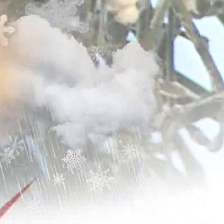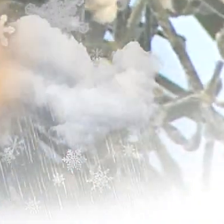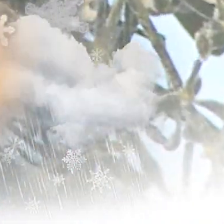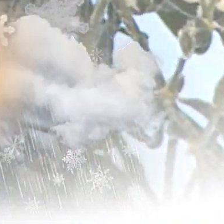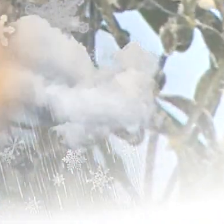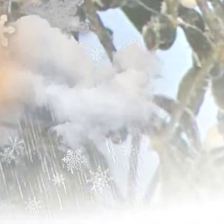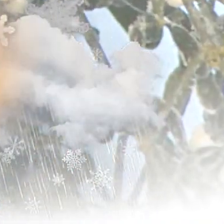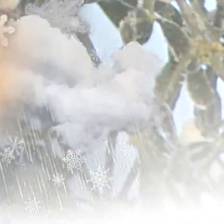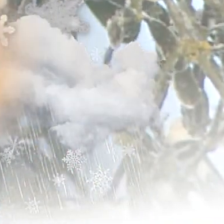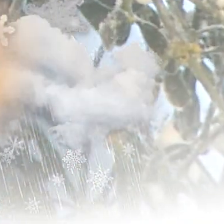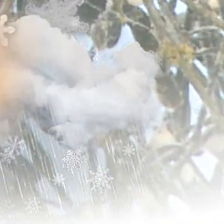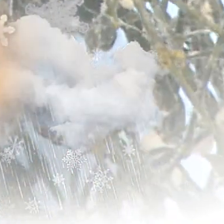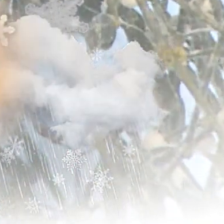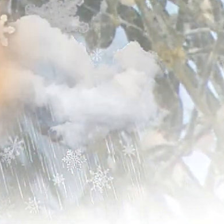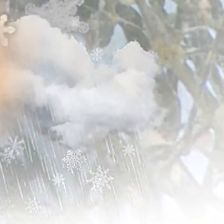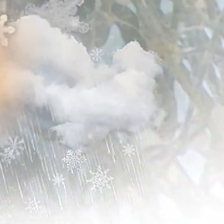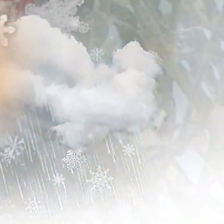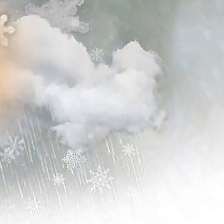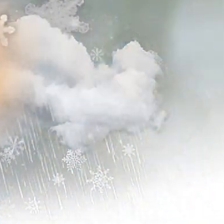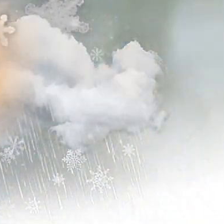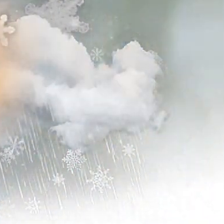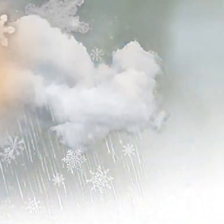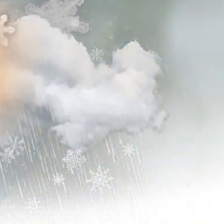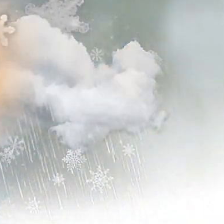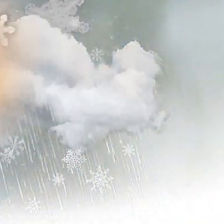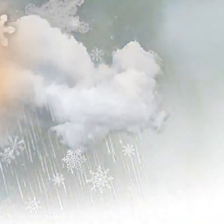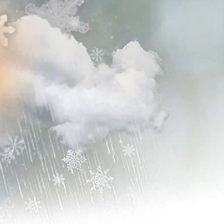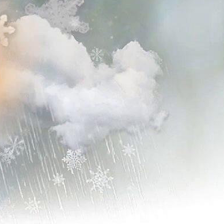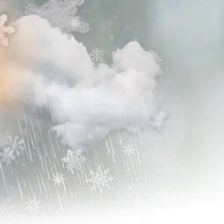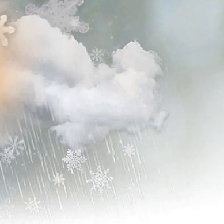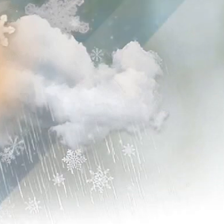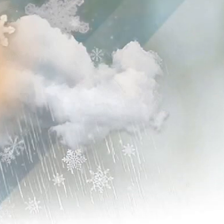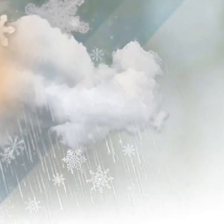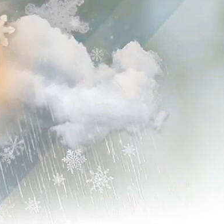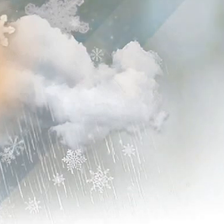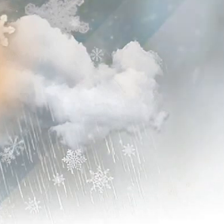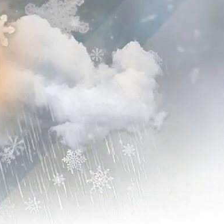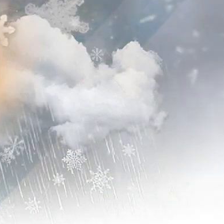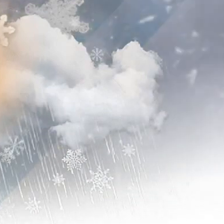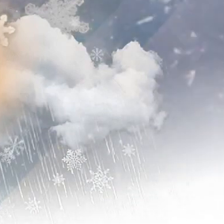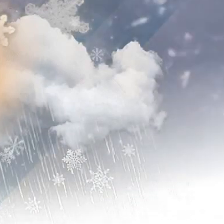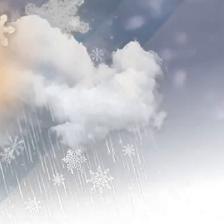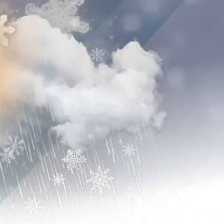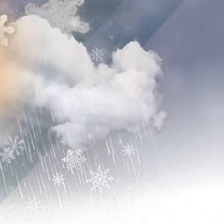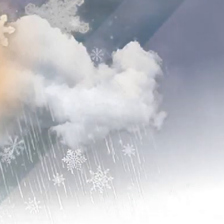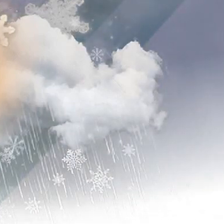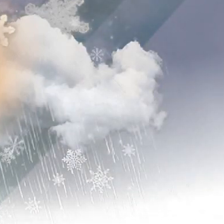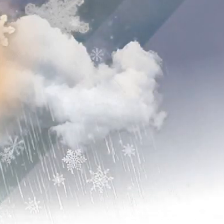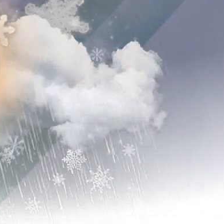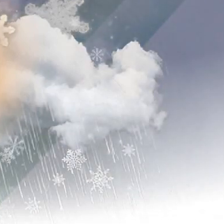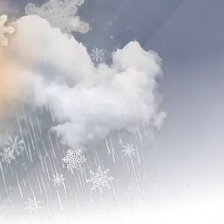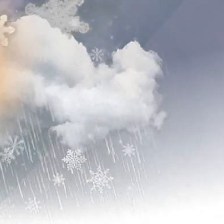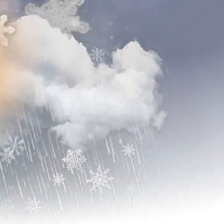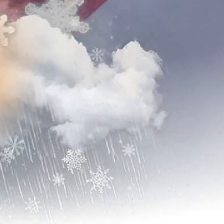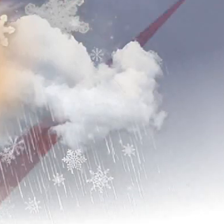чацвер, 7 снежня, у Гродні чакаецца пахмурнае надвор'е, невялікі снег. Раніцай слупок